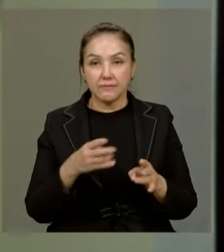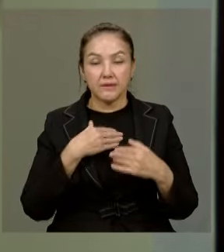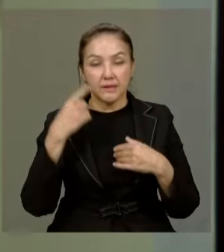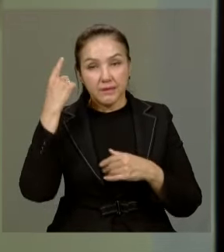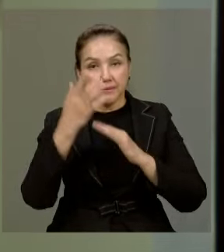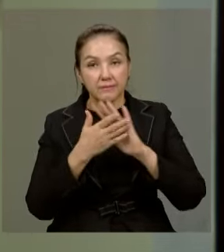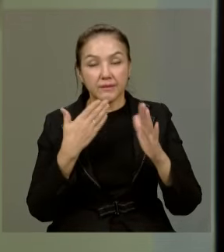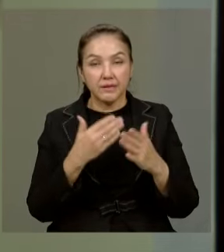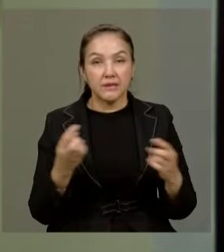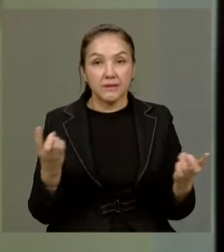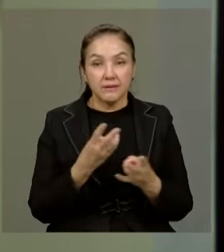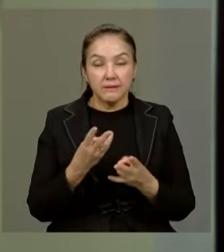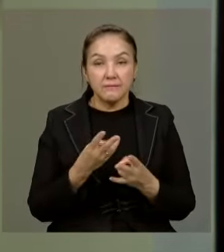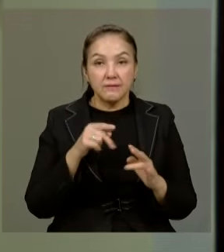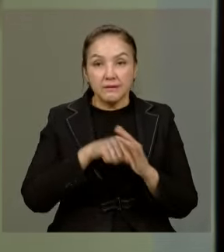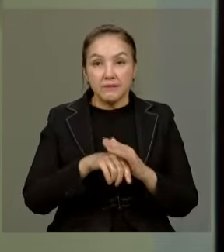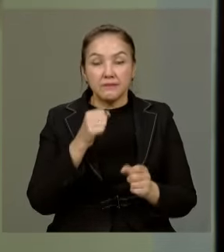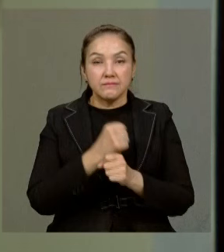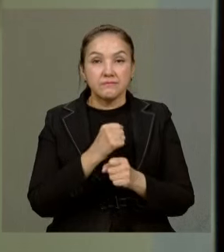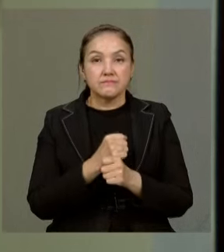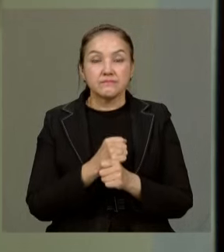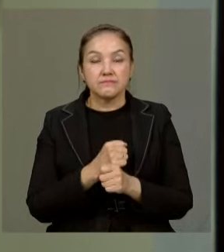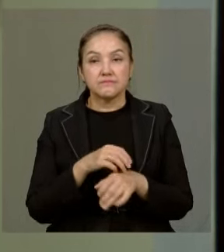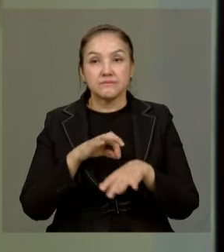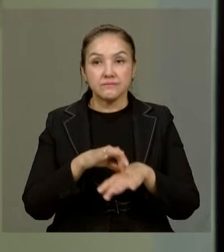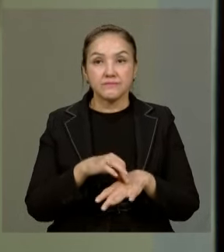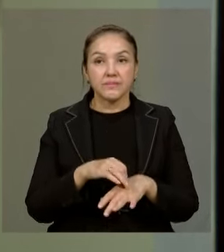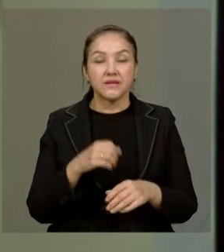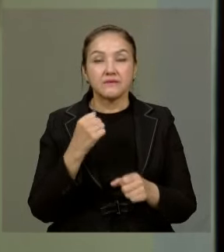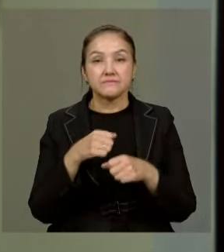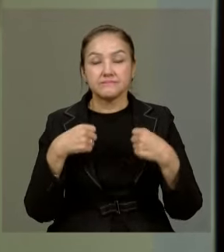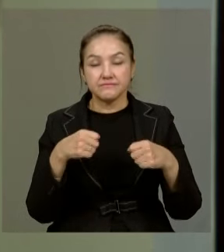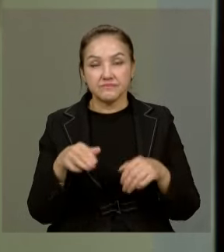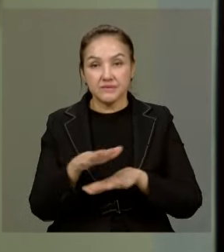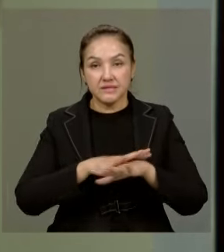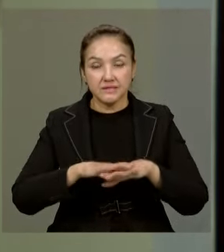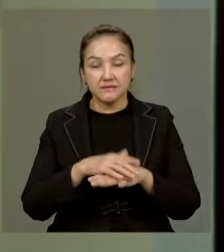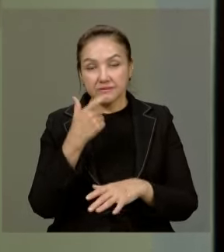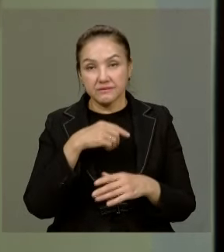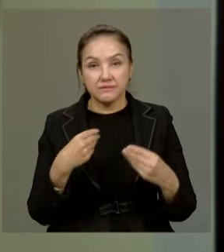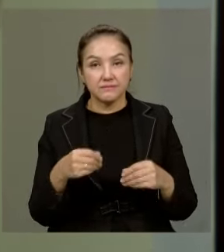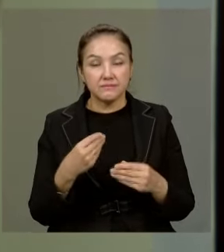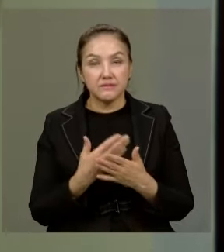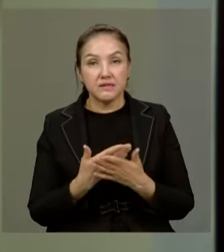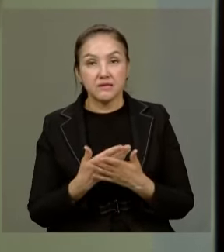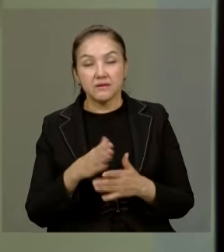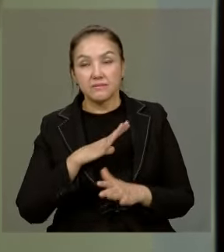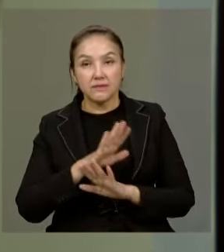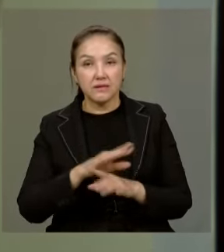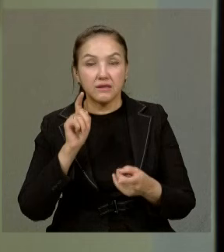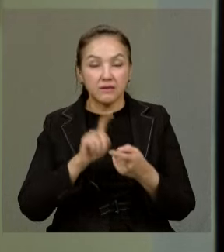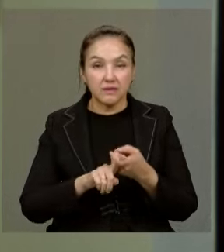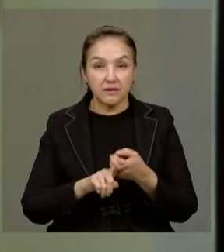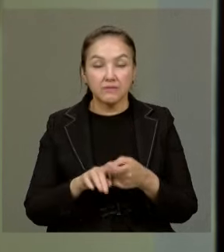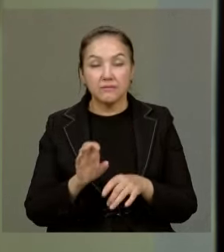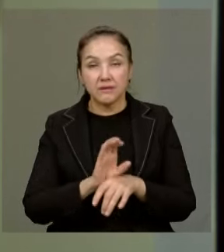понимаем необходимость внутреннего производства обеспечения товарного рынка собственной продукции тогда мы не будем зависеть от